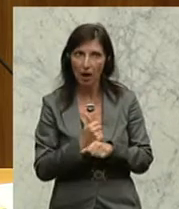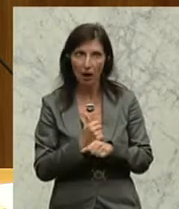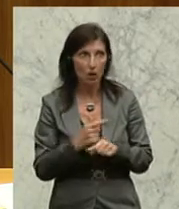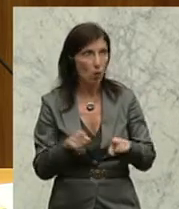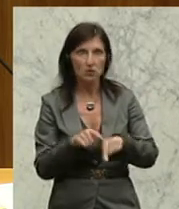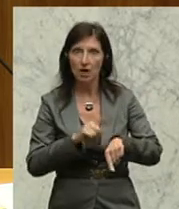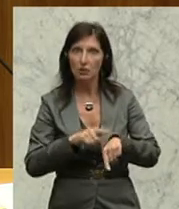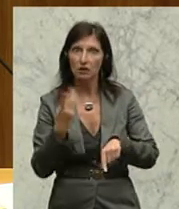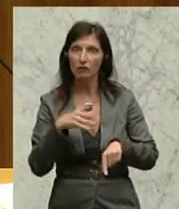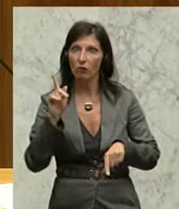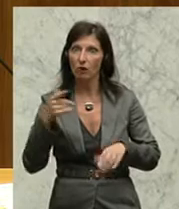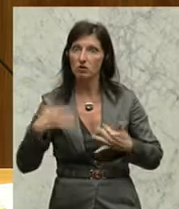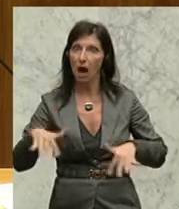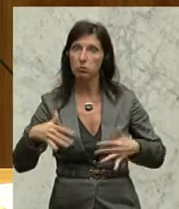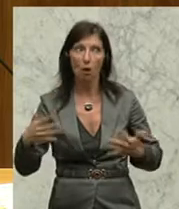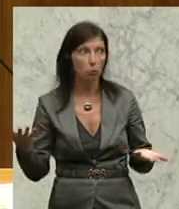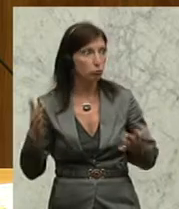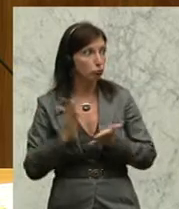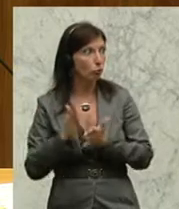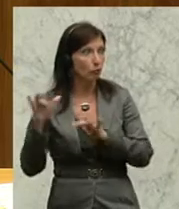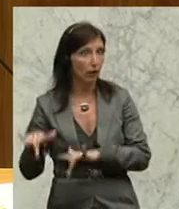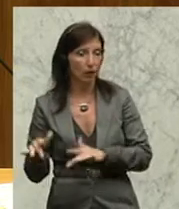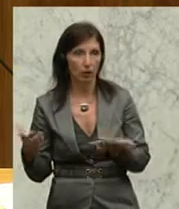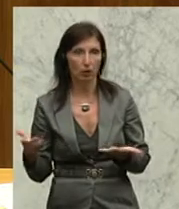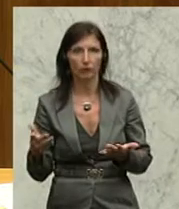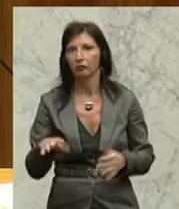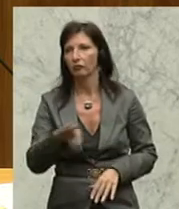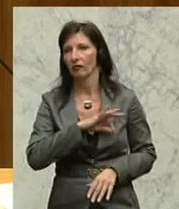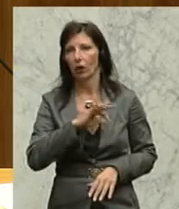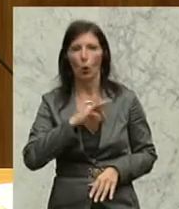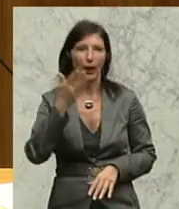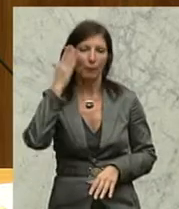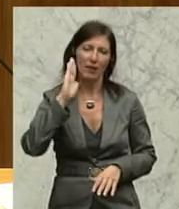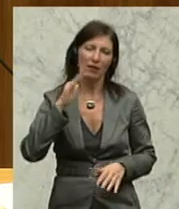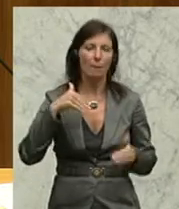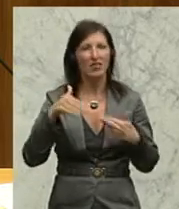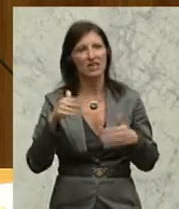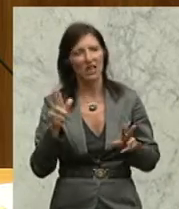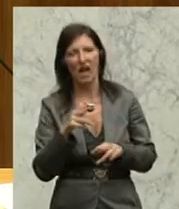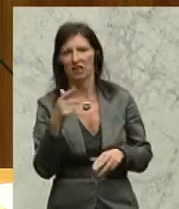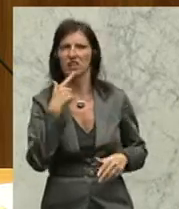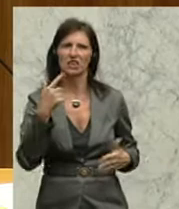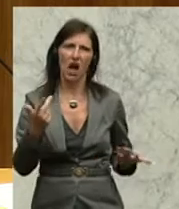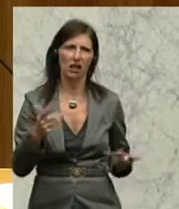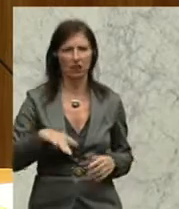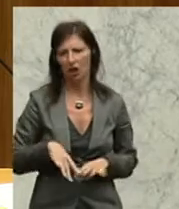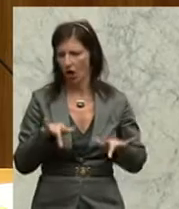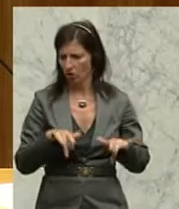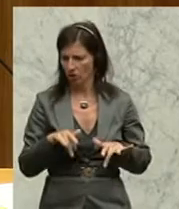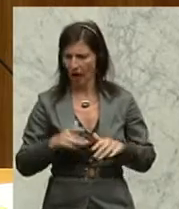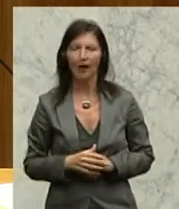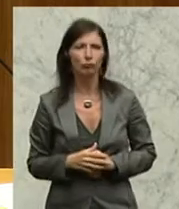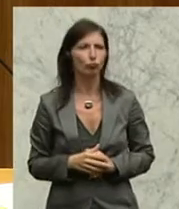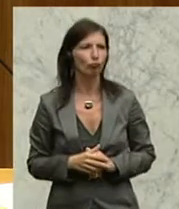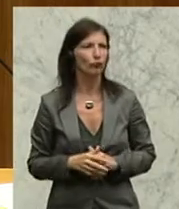arbeitslosen in griechenland da kann der kollege hundsdorf was man isst er nicht hergehen und sagen wir haben eine solide ausgangslage